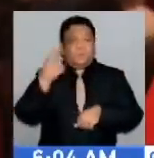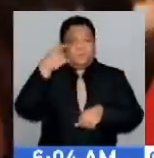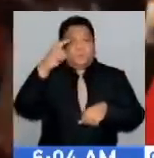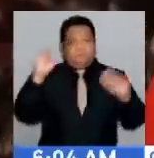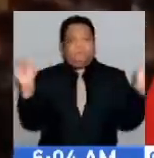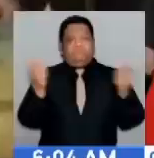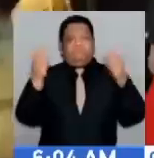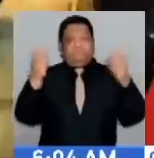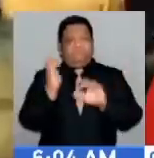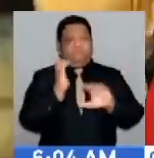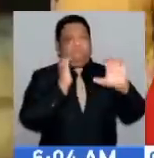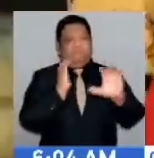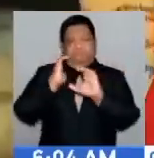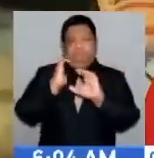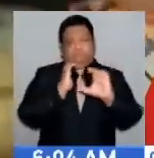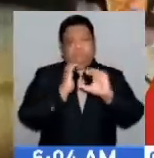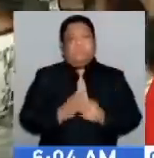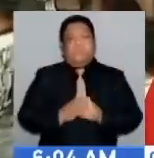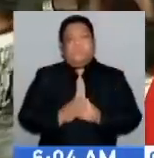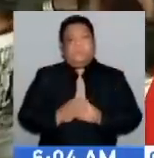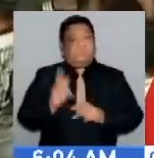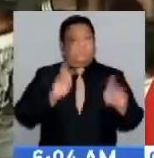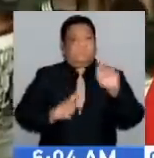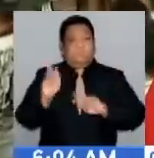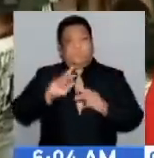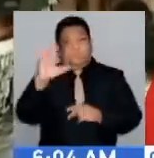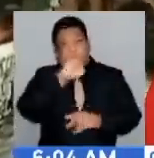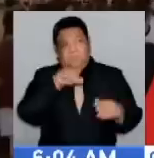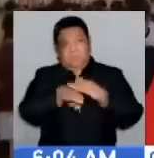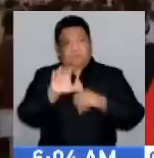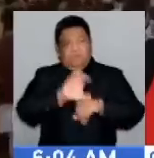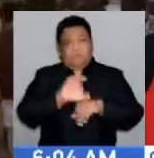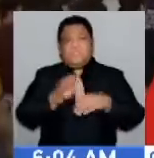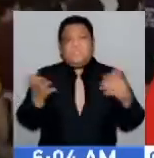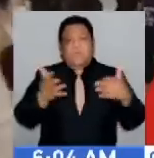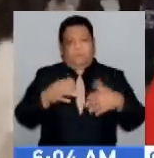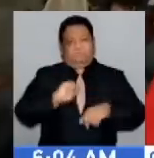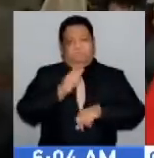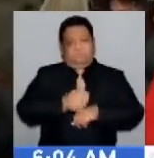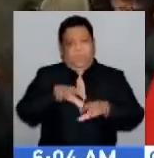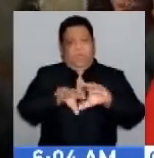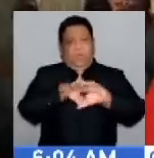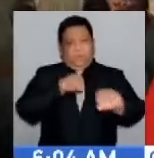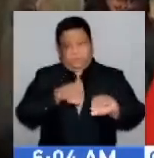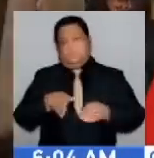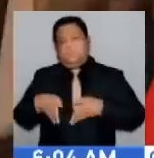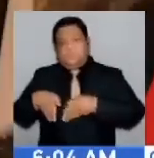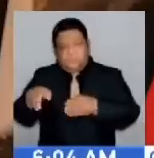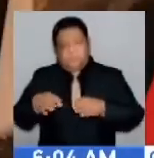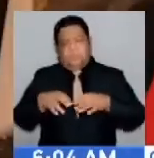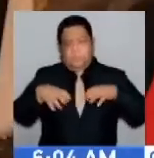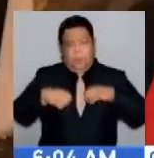hindi nakapasok sa simbahan, pumuesto sa Plaza Miranda at Quezon Boulevard. Sa gitna ng dami ng mga deboto, tahimik